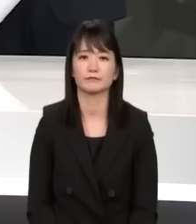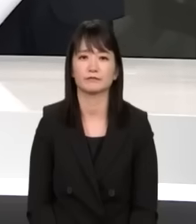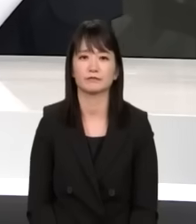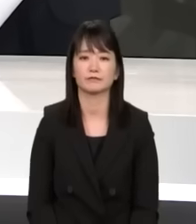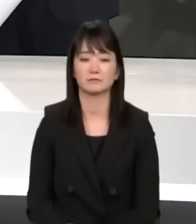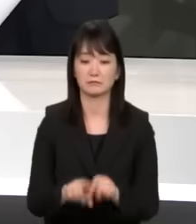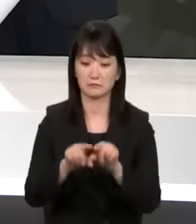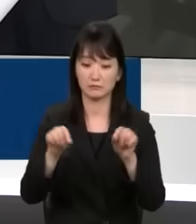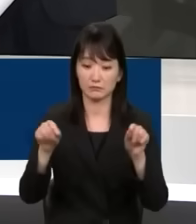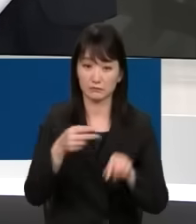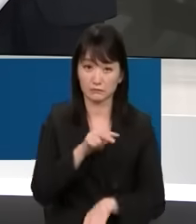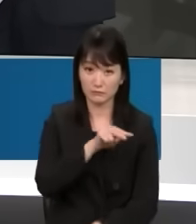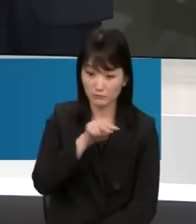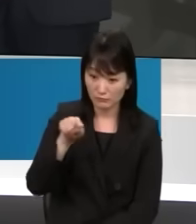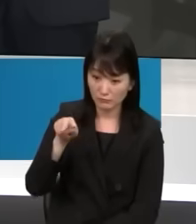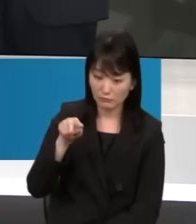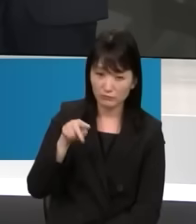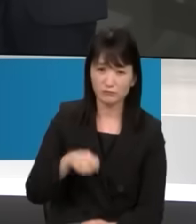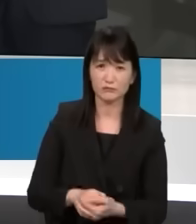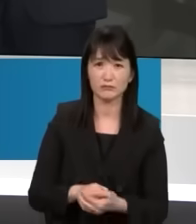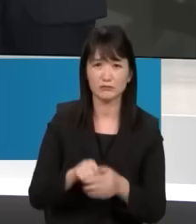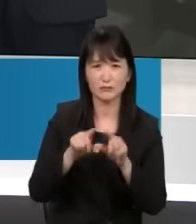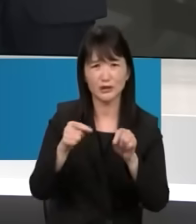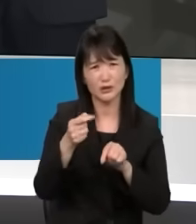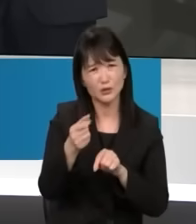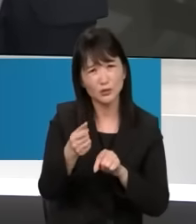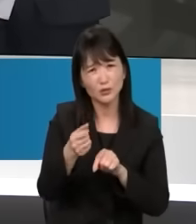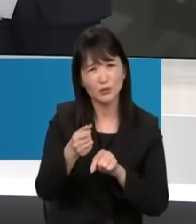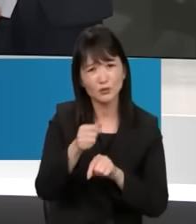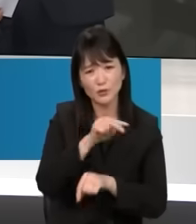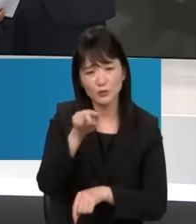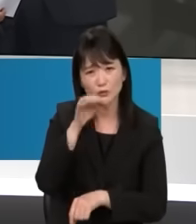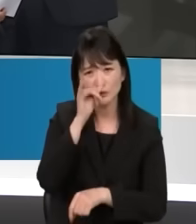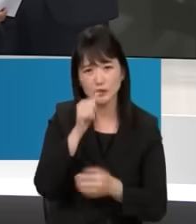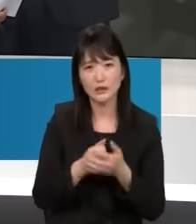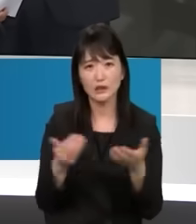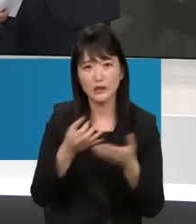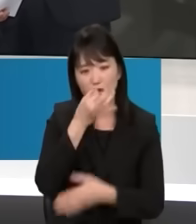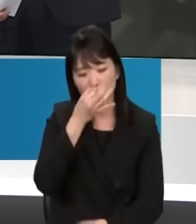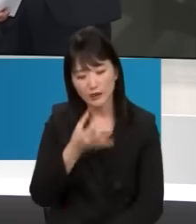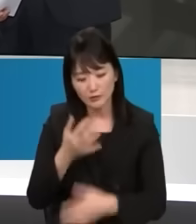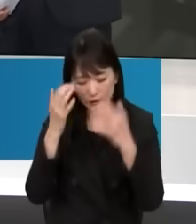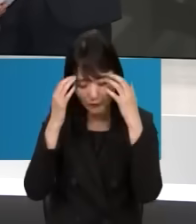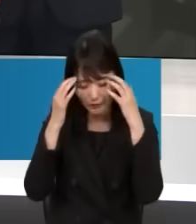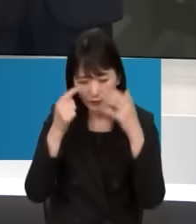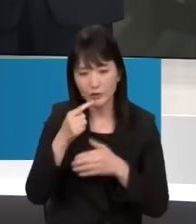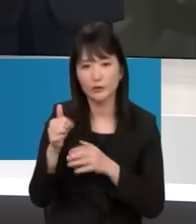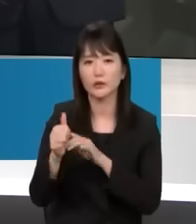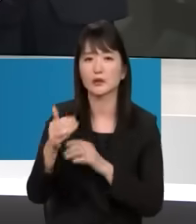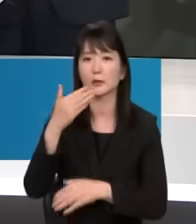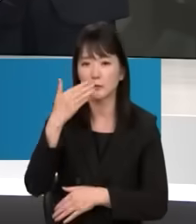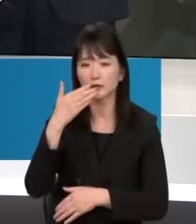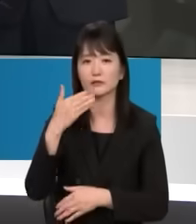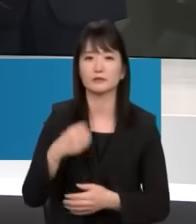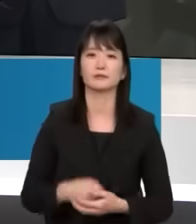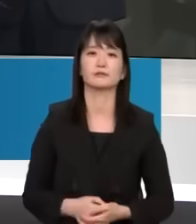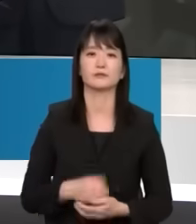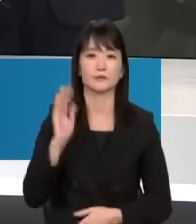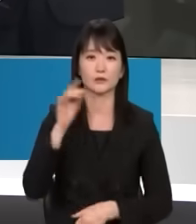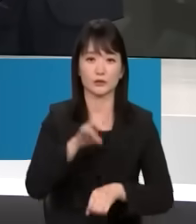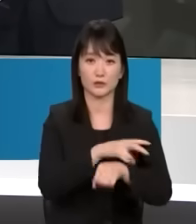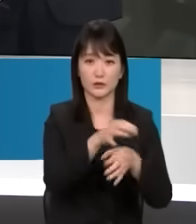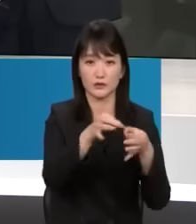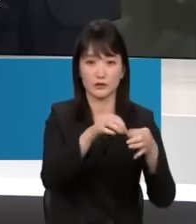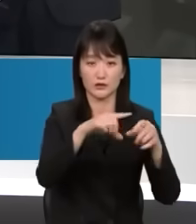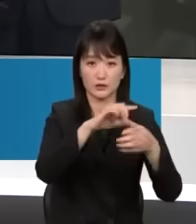네, 한눈에 봐도 부실한 이 급식 사진은 경무에 시달리는 소방관들이 실제 먹는 식사입니다. 요즘 편의점